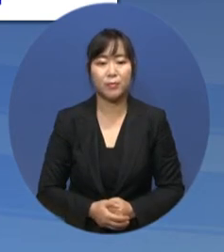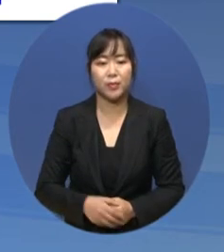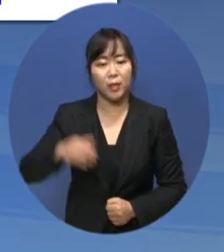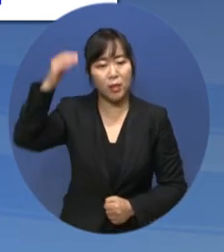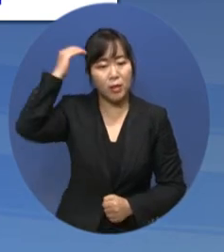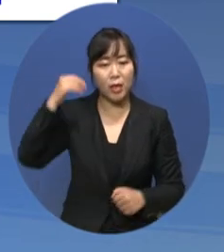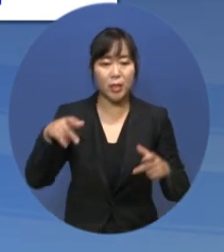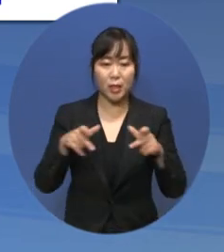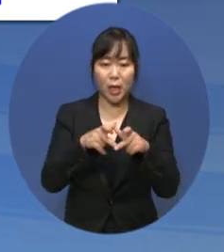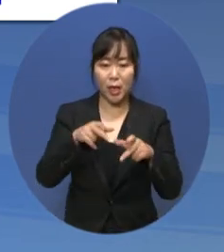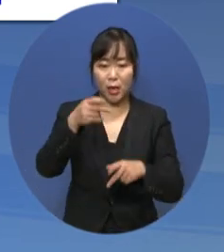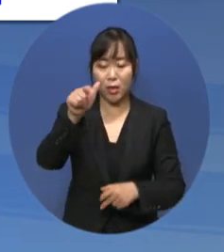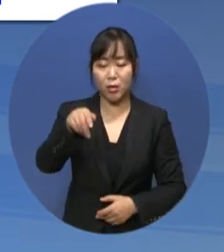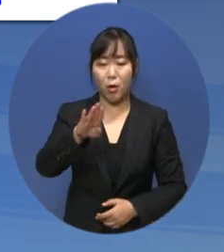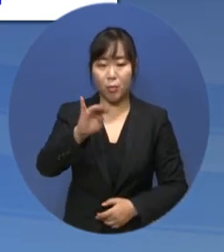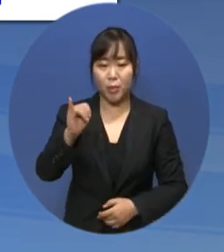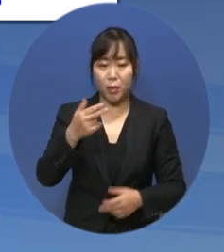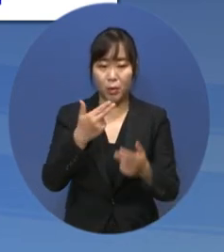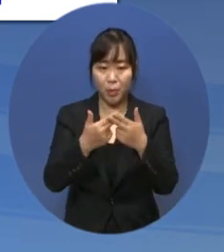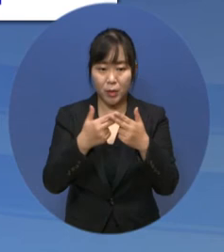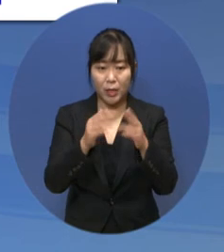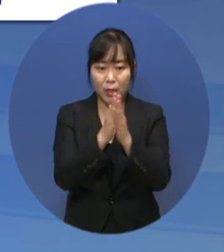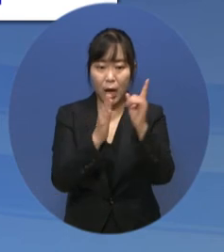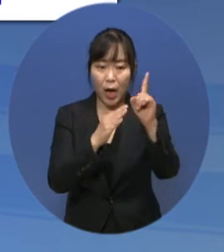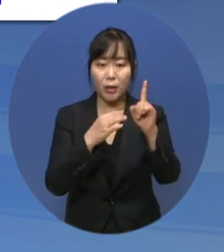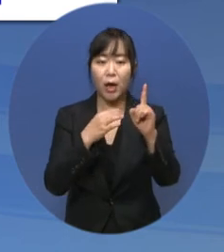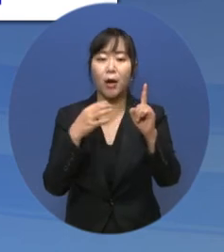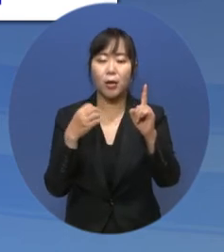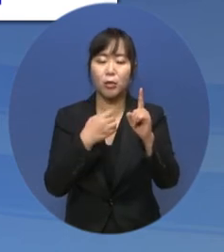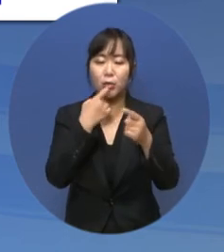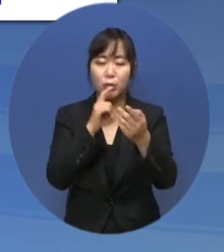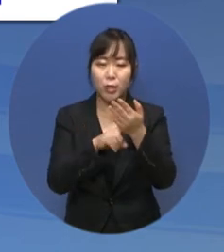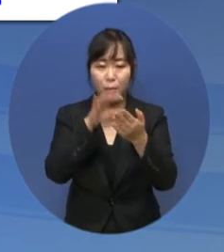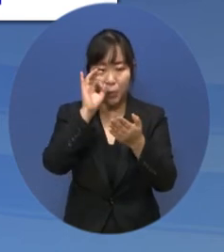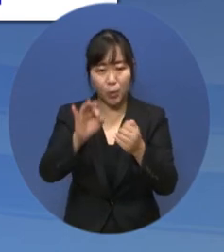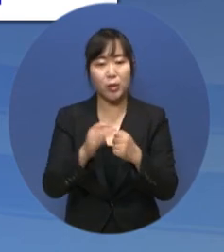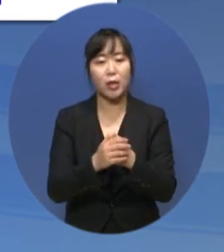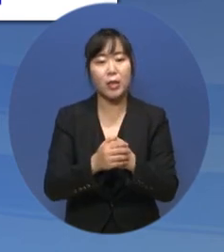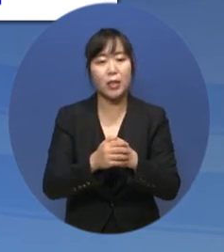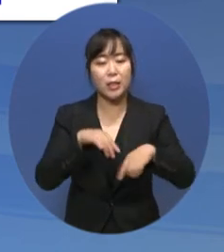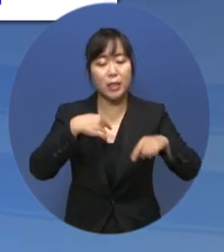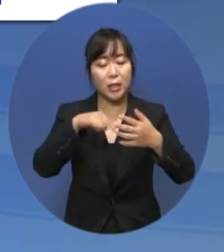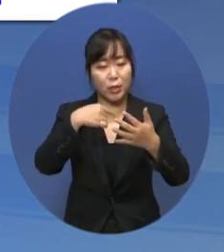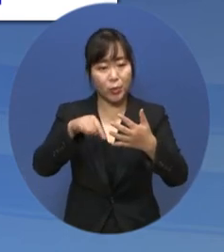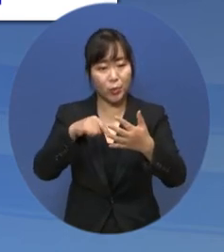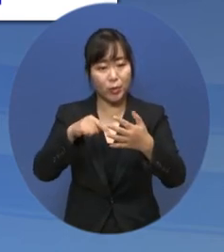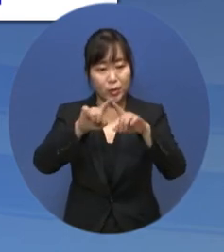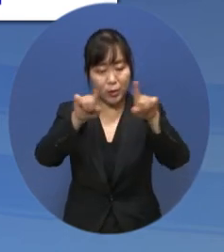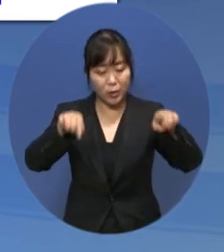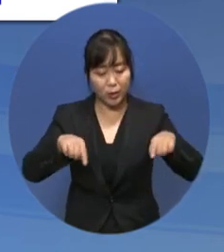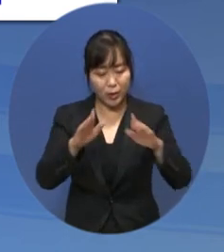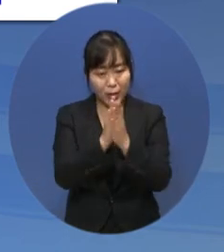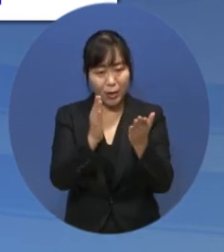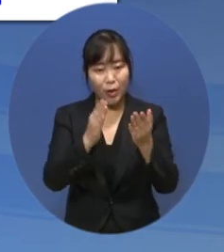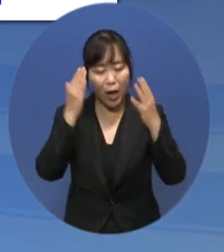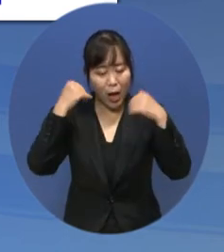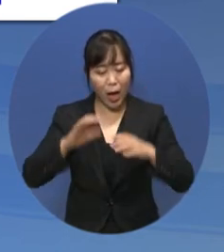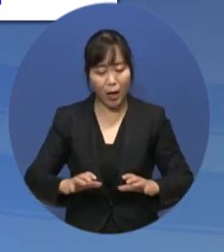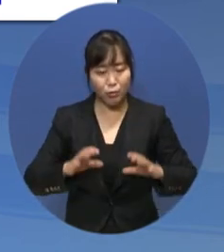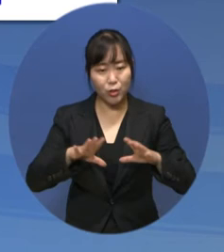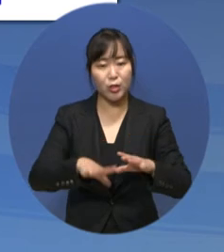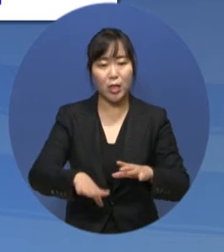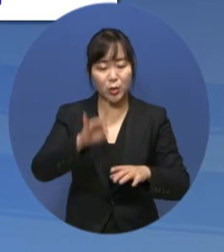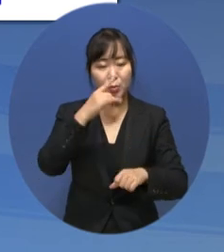대한장애인 럭비협회에서 책 한 권으로 쉽게 만나는 휠체어 럭비 지도서를 국내 최초로 발간했다고